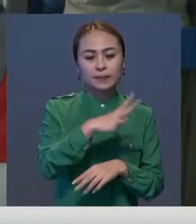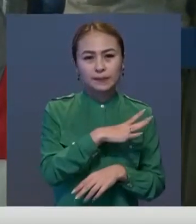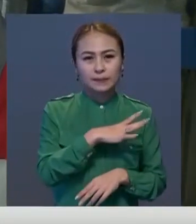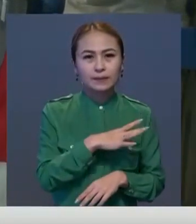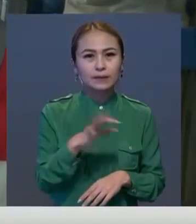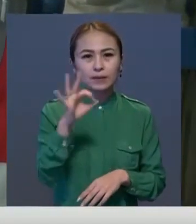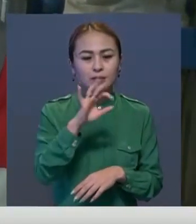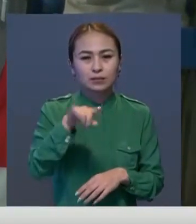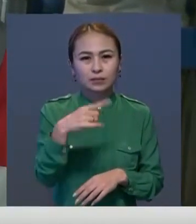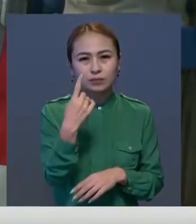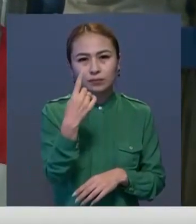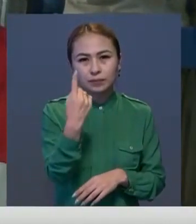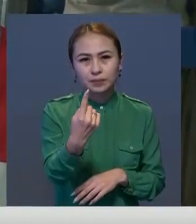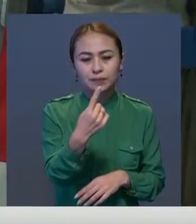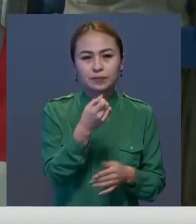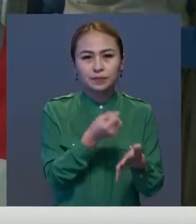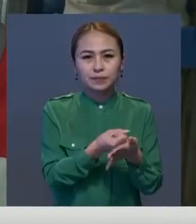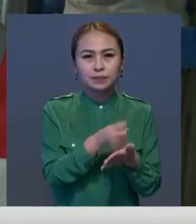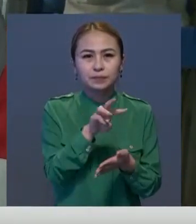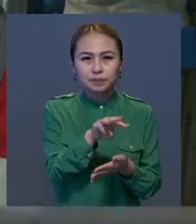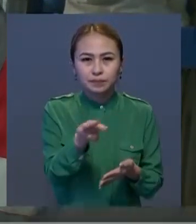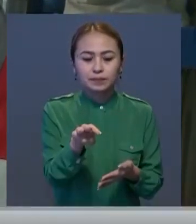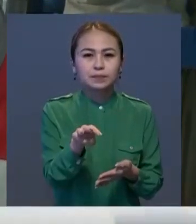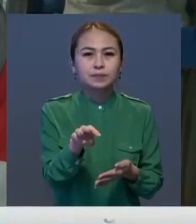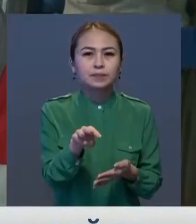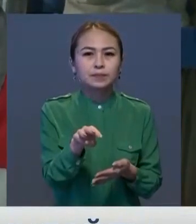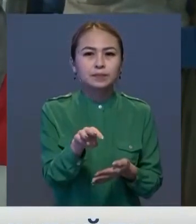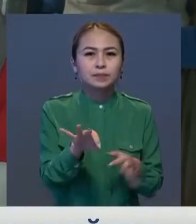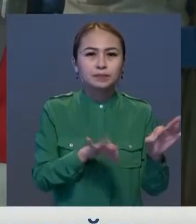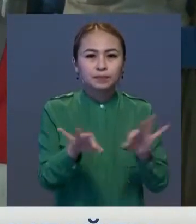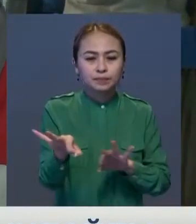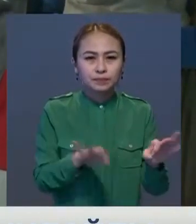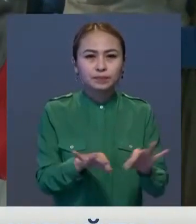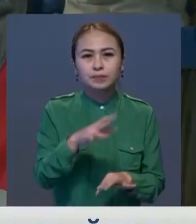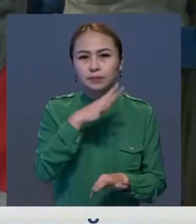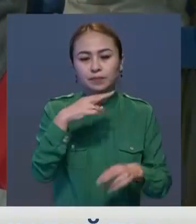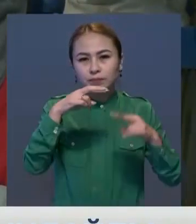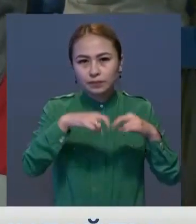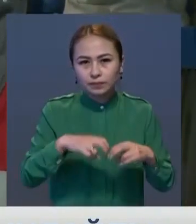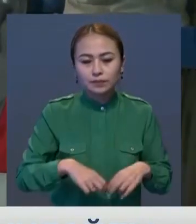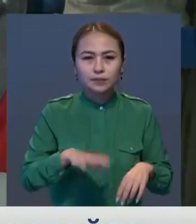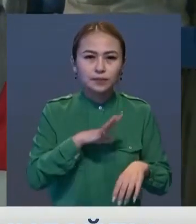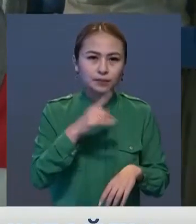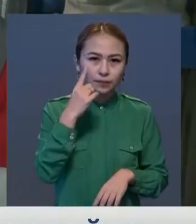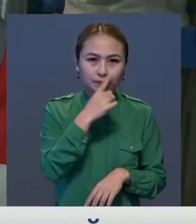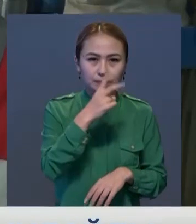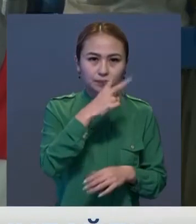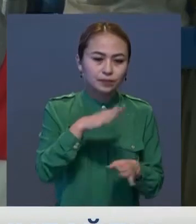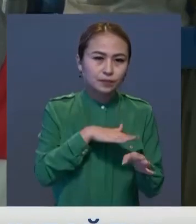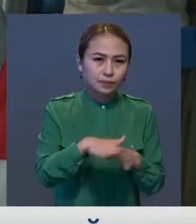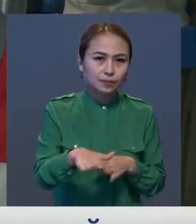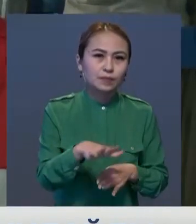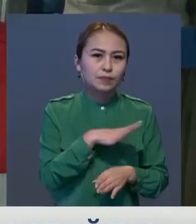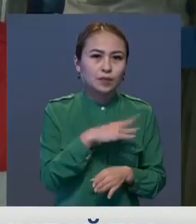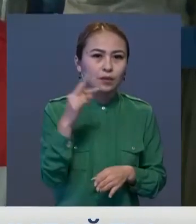аппараттардың 0.01-ге дейін, миллиметрге дейін өлшетіп, оны талай тексеріп, өзіміз көзіміз жеткізіп, бүрде